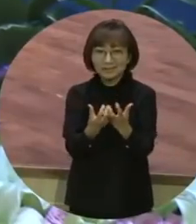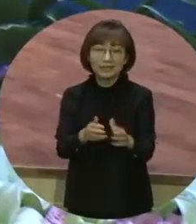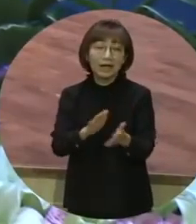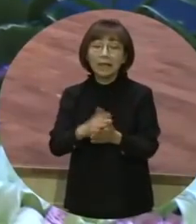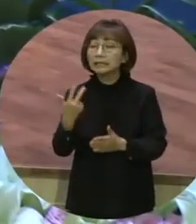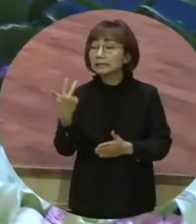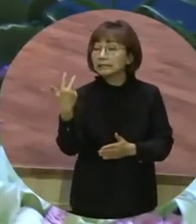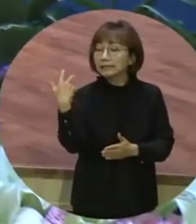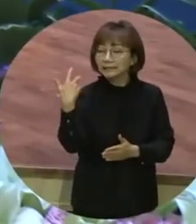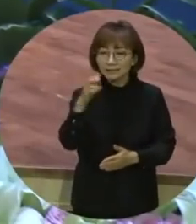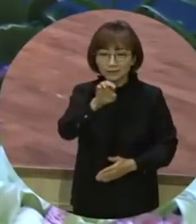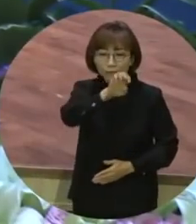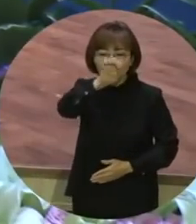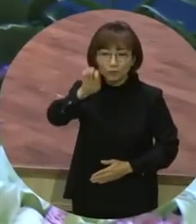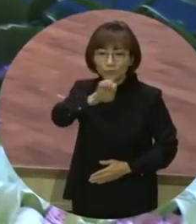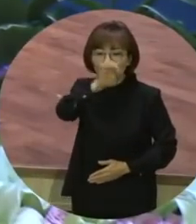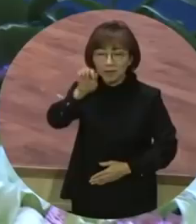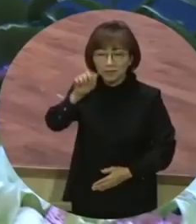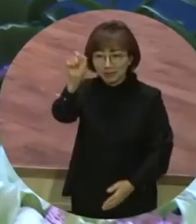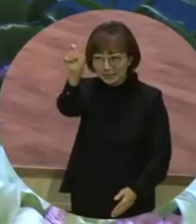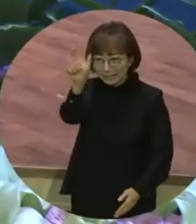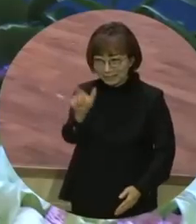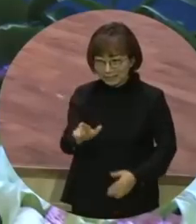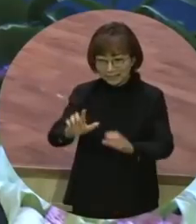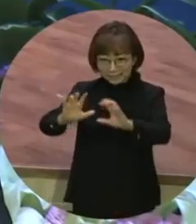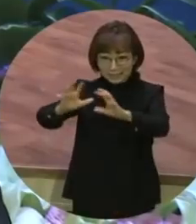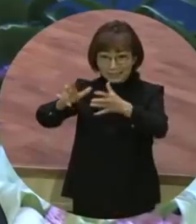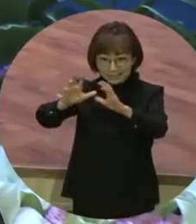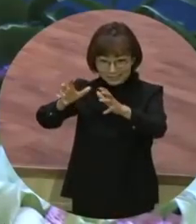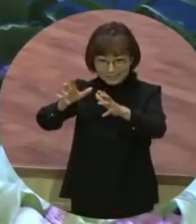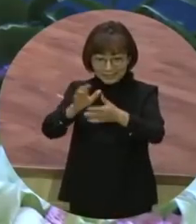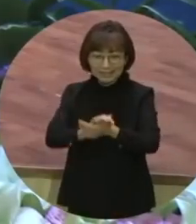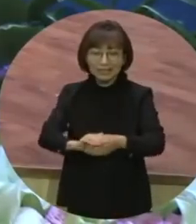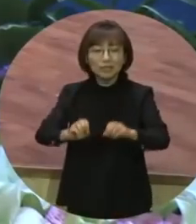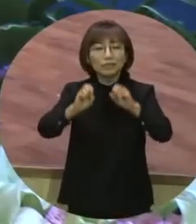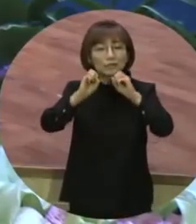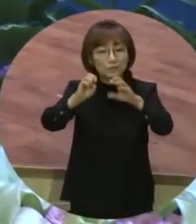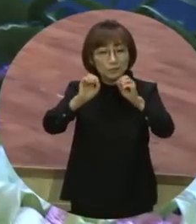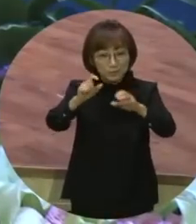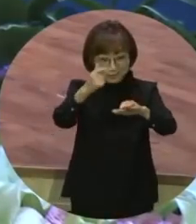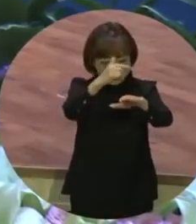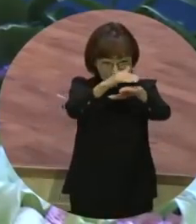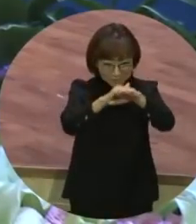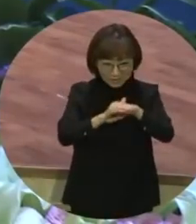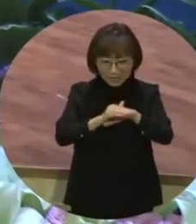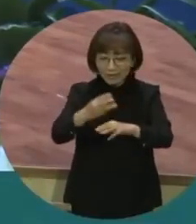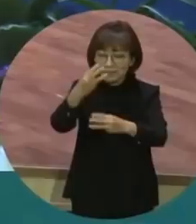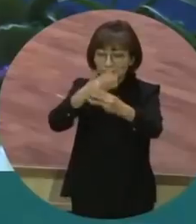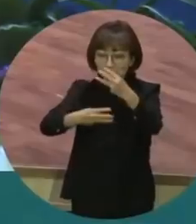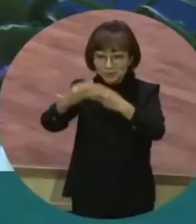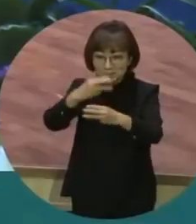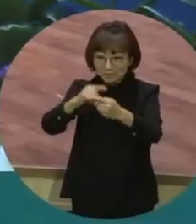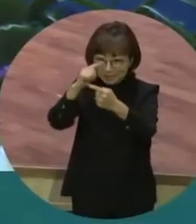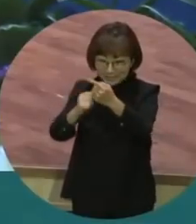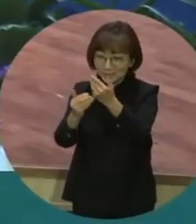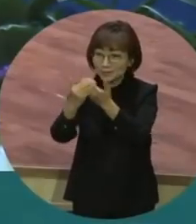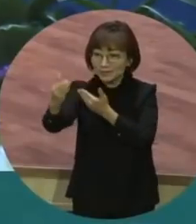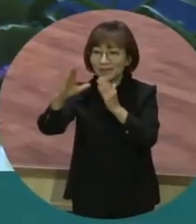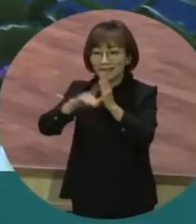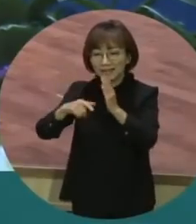유럽 이탈리아 밀라노에서 진행된 유럽 전도 집회 및 렘넌트 집회에